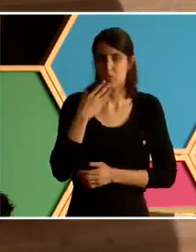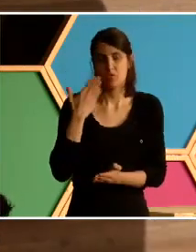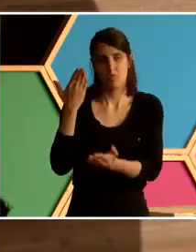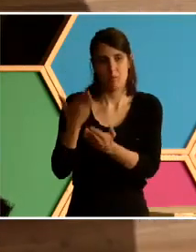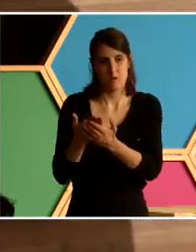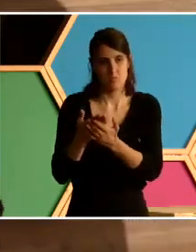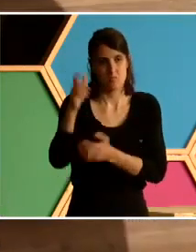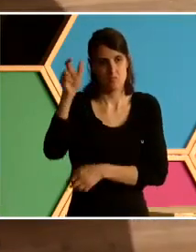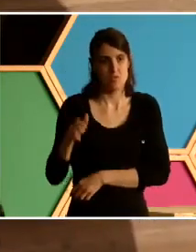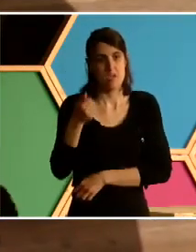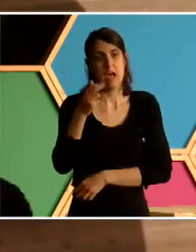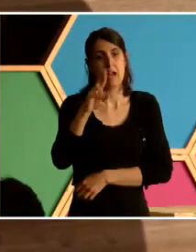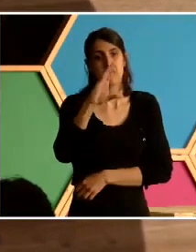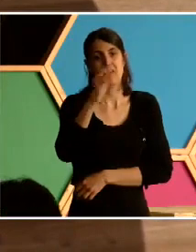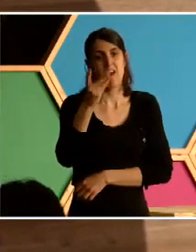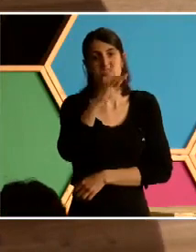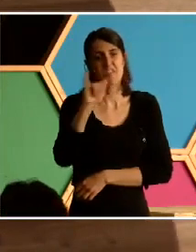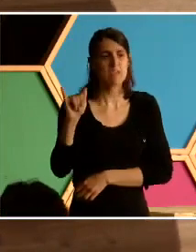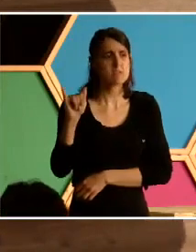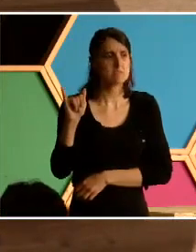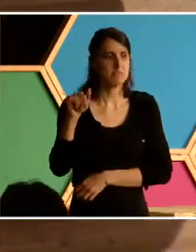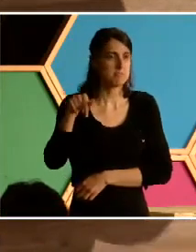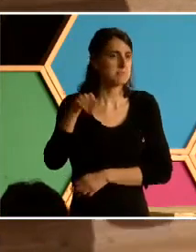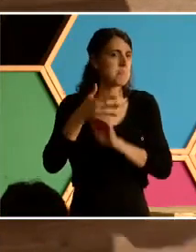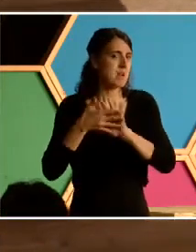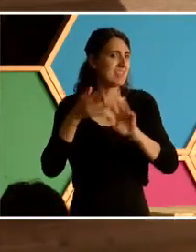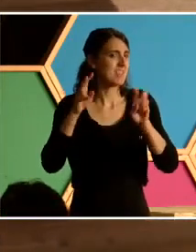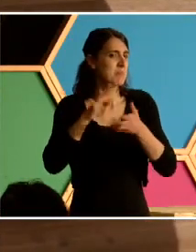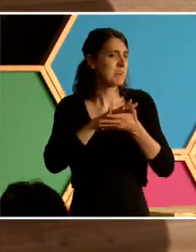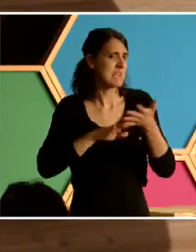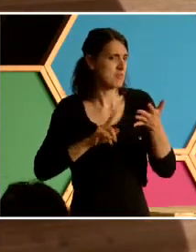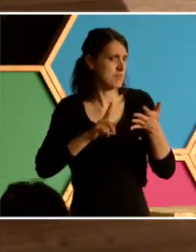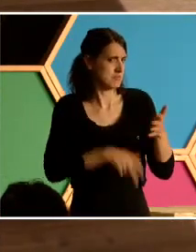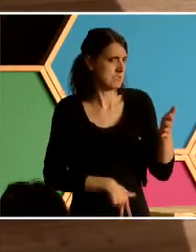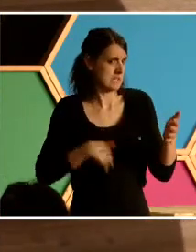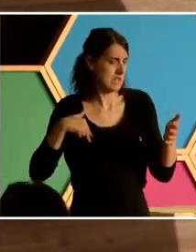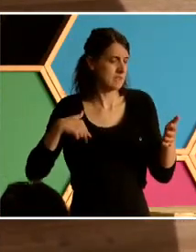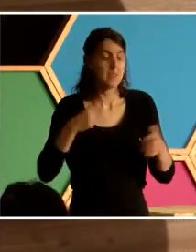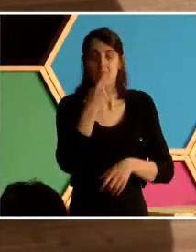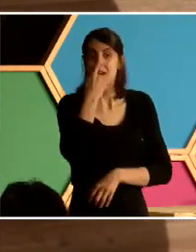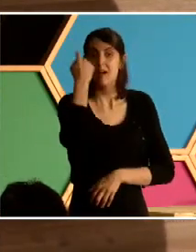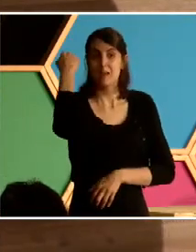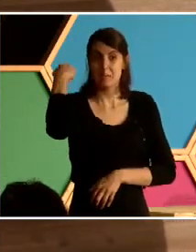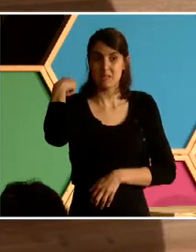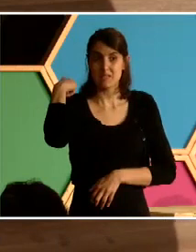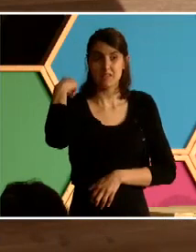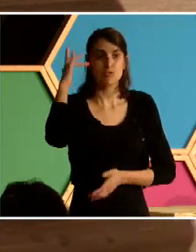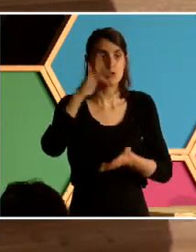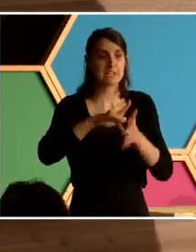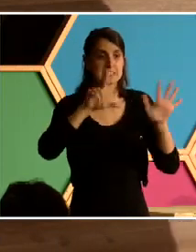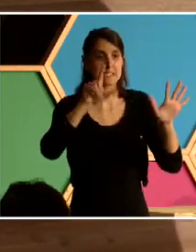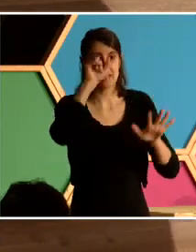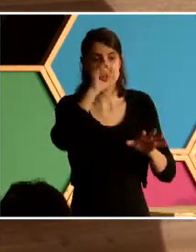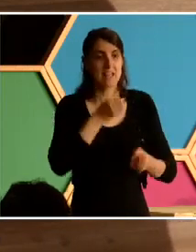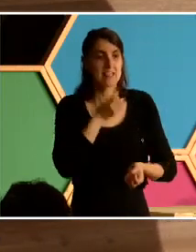Barcelona, sinó més en general, tenint en compte que l'any passat es van celebrar els 70 anys de la Declaració Universal de Drets Humans per